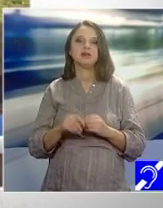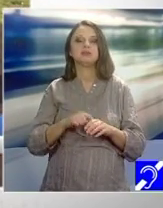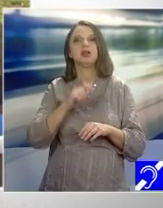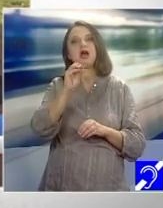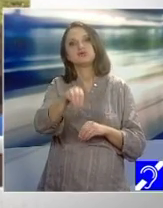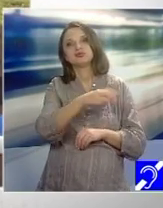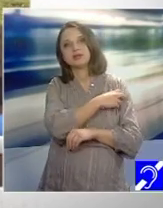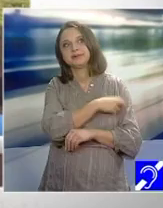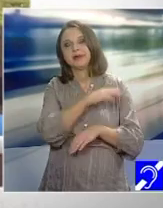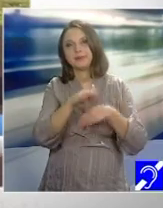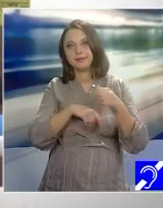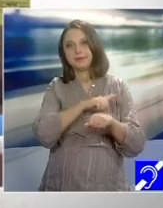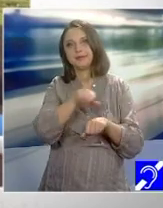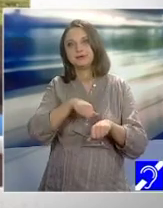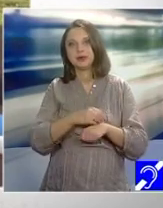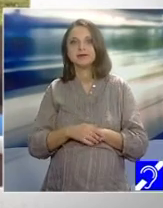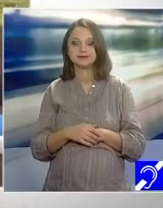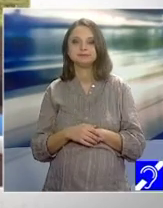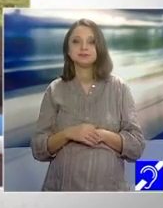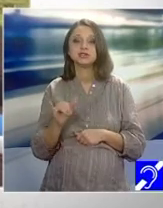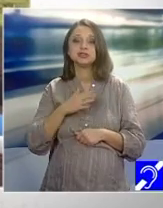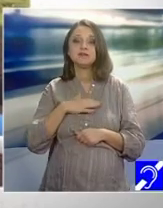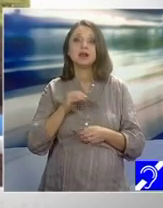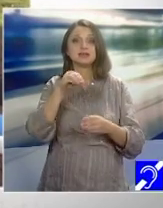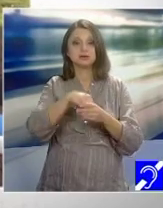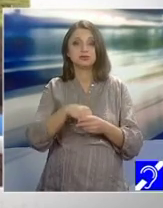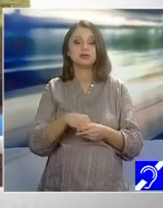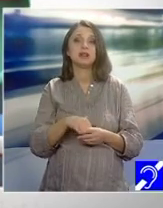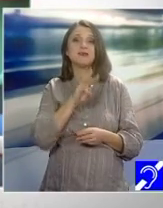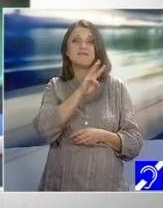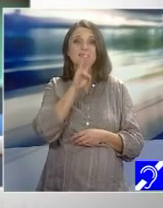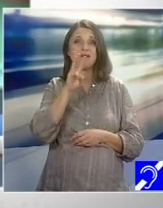spital. Cei care vor să doneze bani pot obține informații de pe site-ul